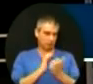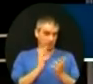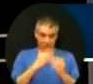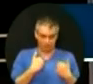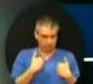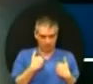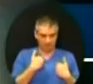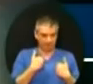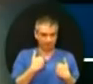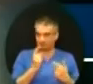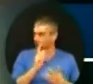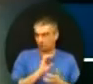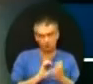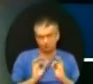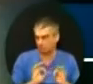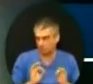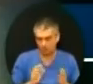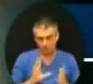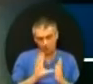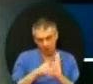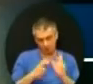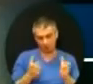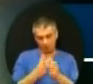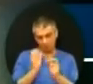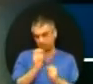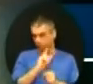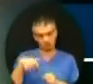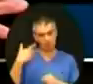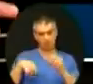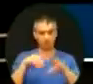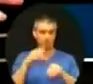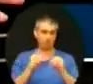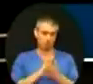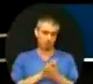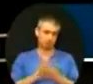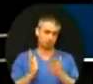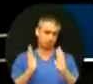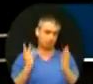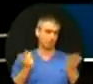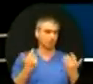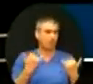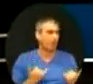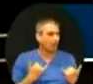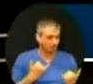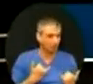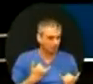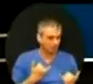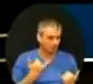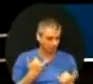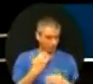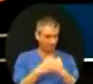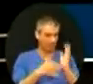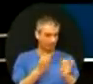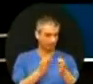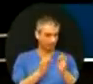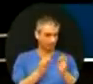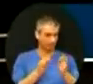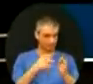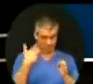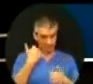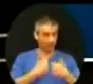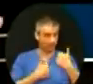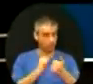אפילו לי. בכלל לא מסובך. כן. גנבו מפלגה כדי שלא יהיו בחירות, נורא פשוט. עכשיו הולכים להליכים משפטיים.